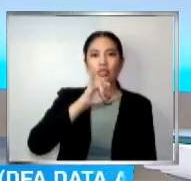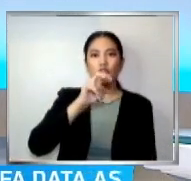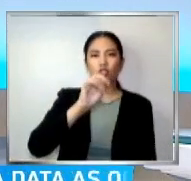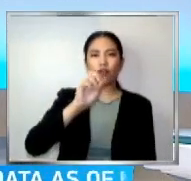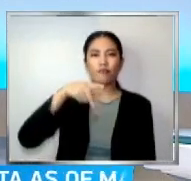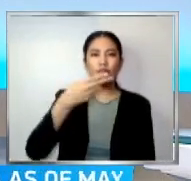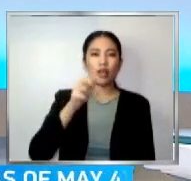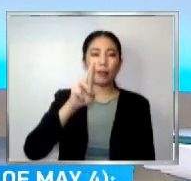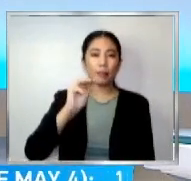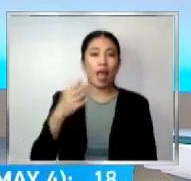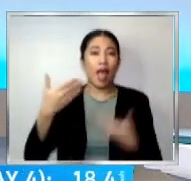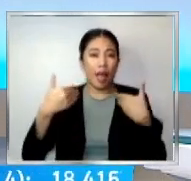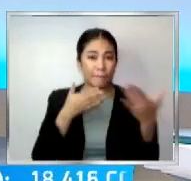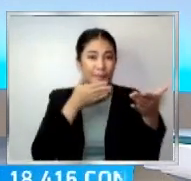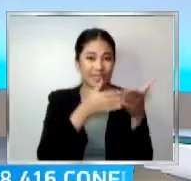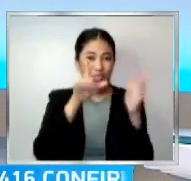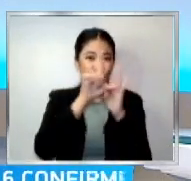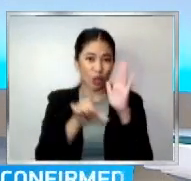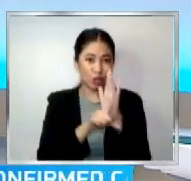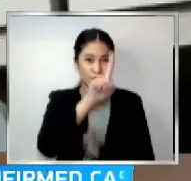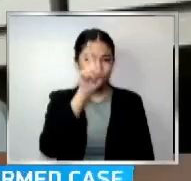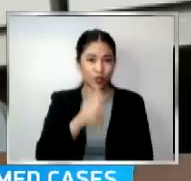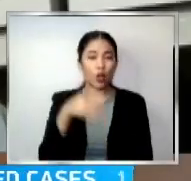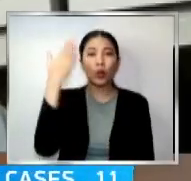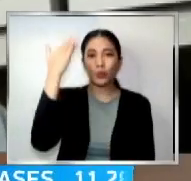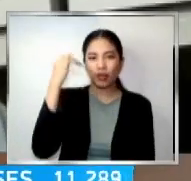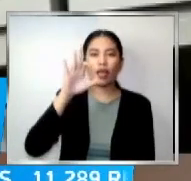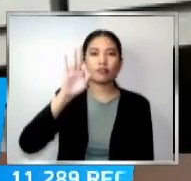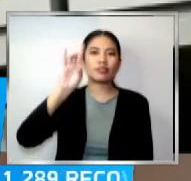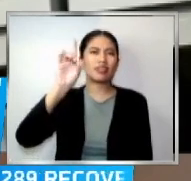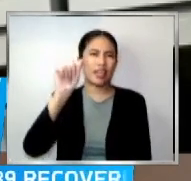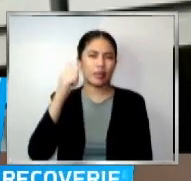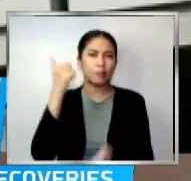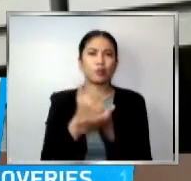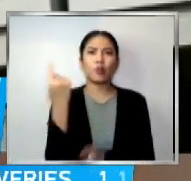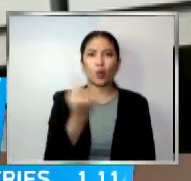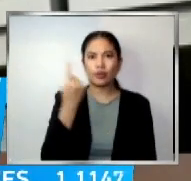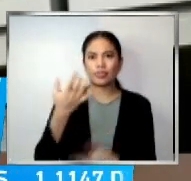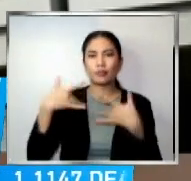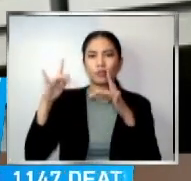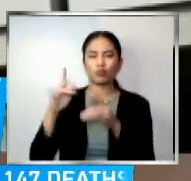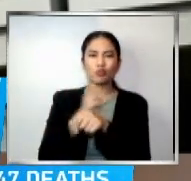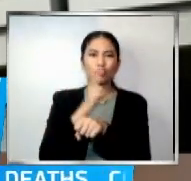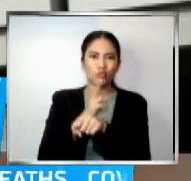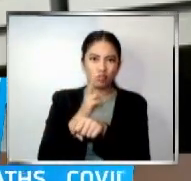authorization ang ibinigay rito ng Food and Drug Administration? Wala raw, sabi ni Food and Drug Administration Director General Eric